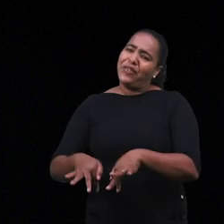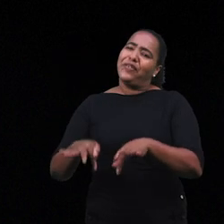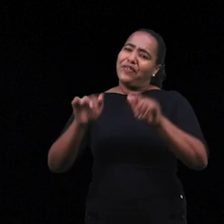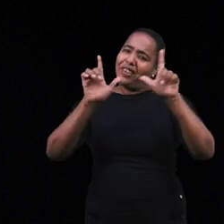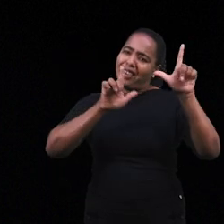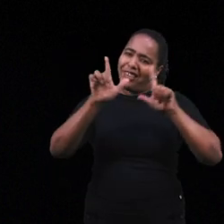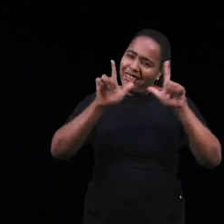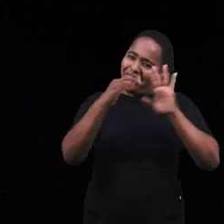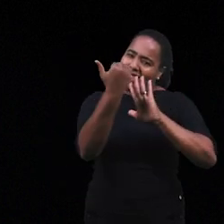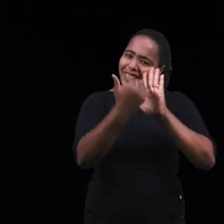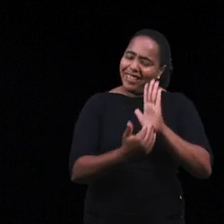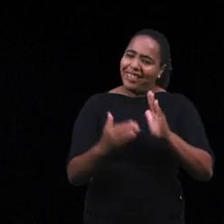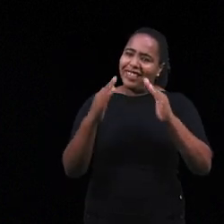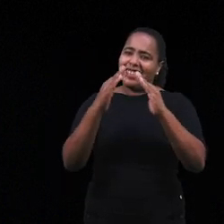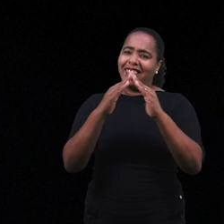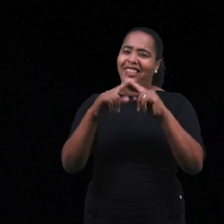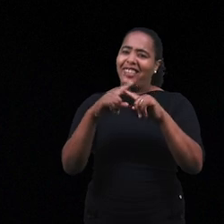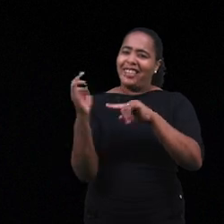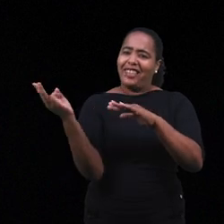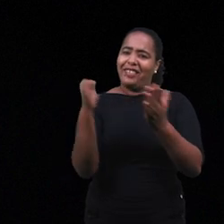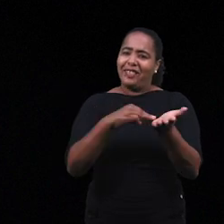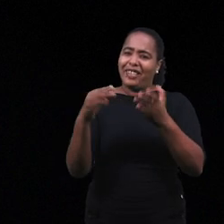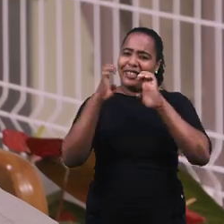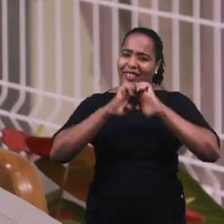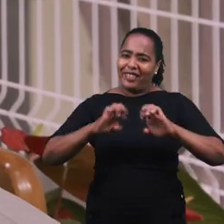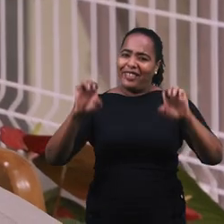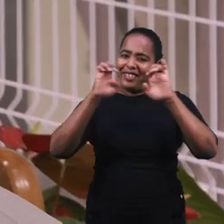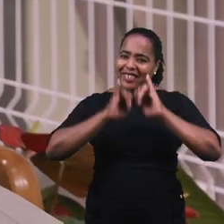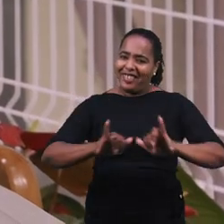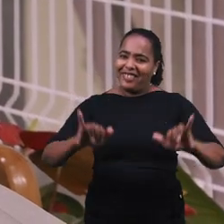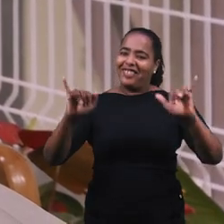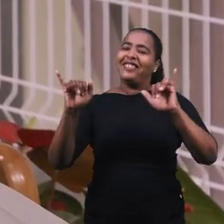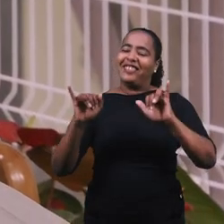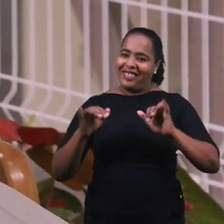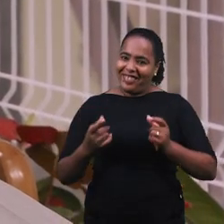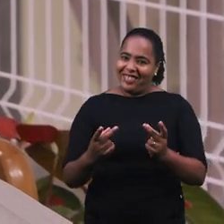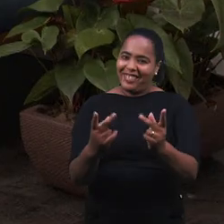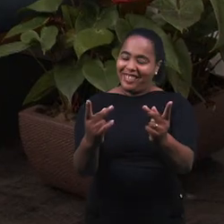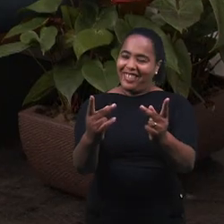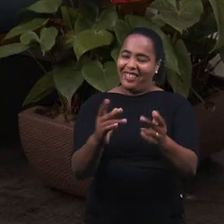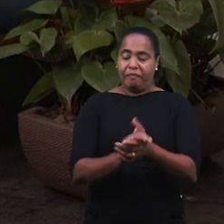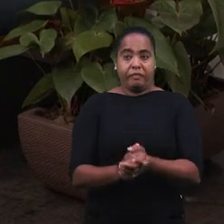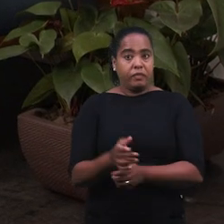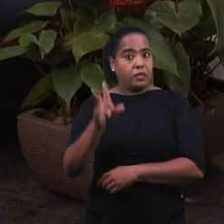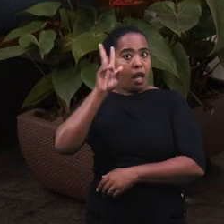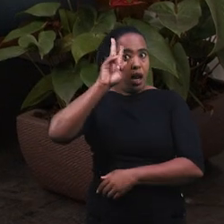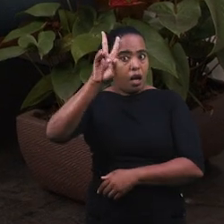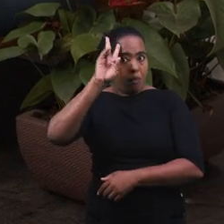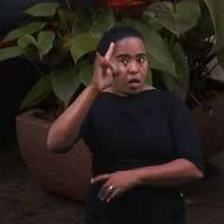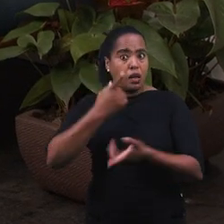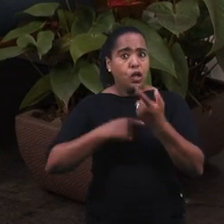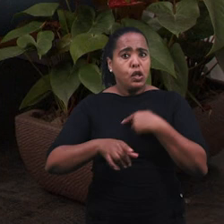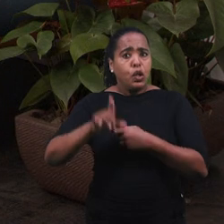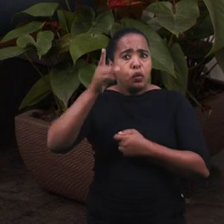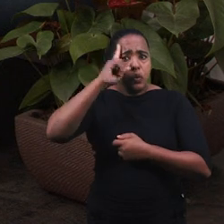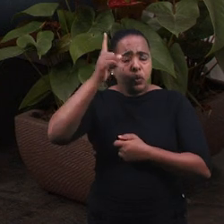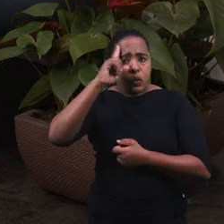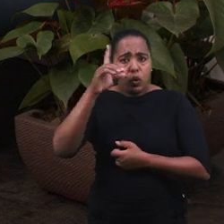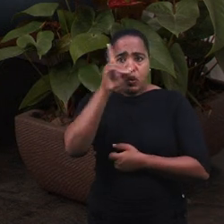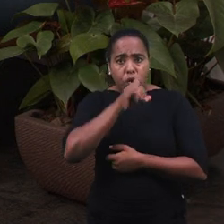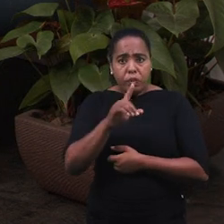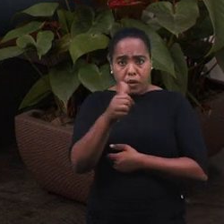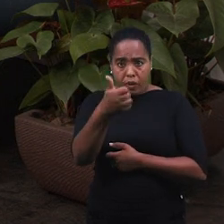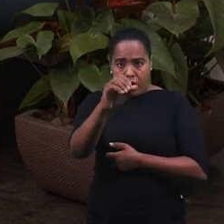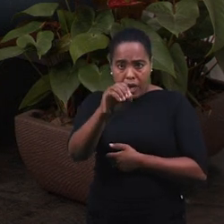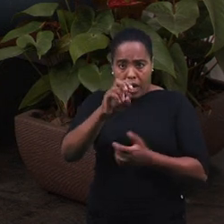cette édition de la programmation de l'Église chrétienne Maranatha en annonçant l'Évangile éternel. Je veux vous rappeler que tous les dimanches à 10h